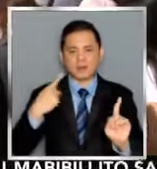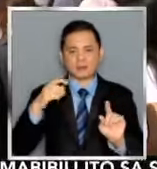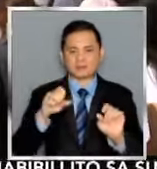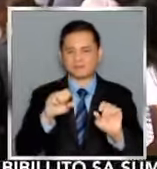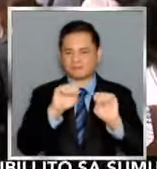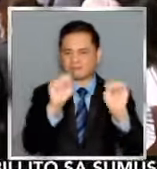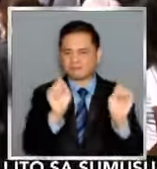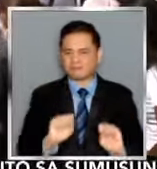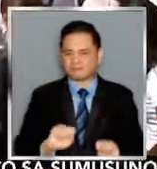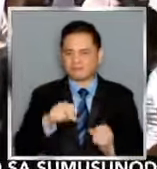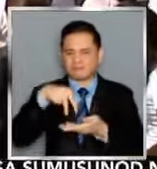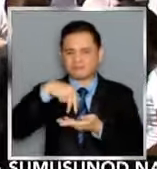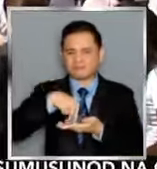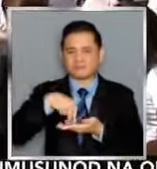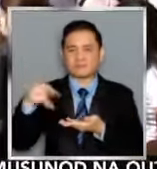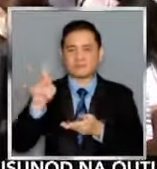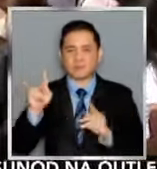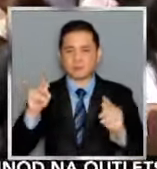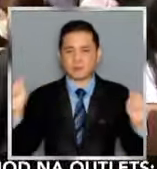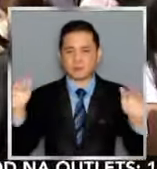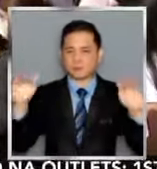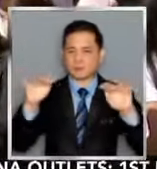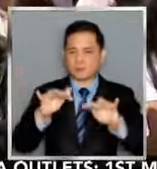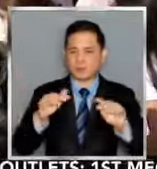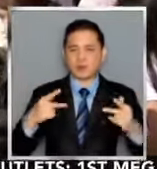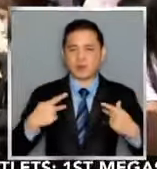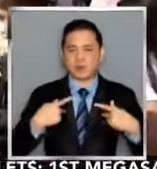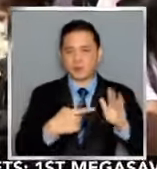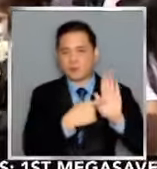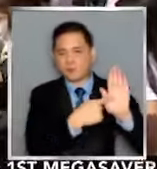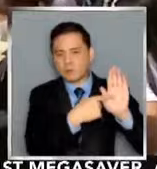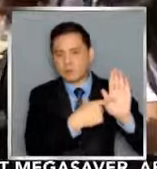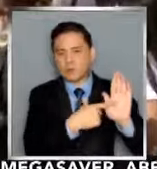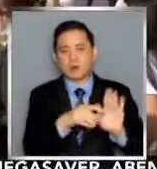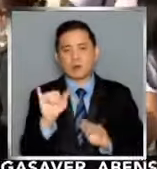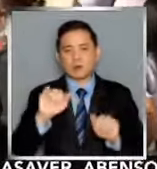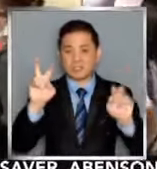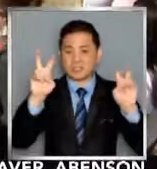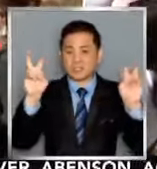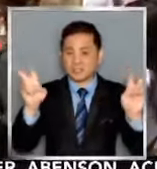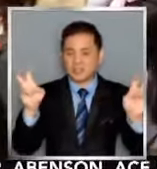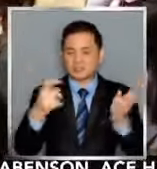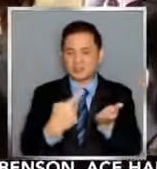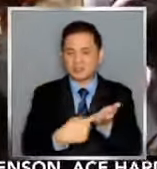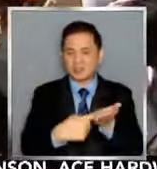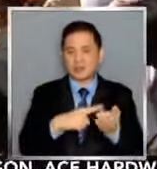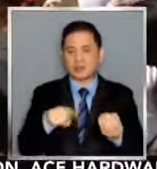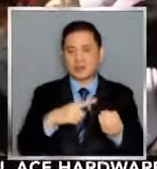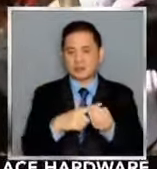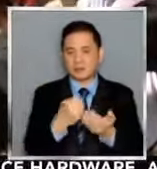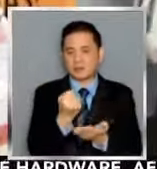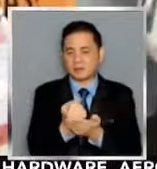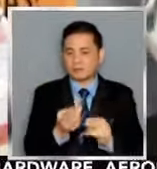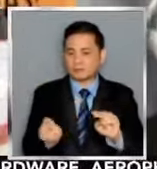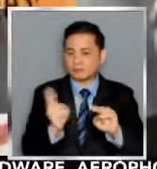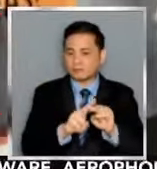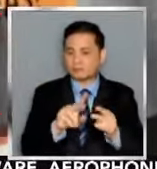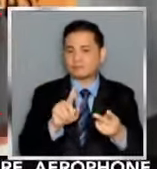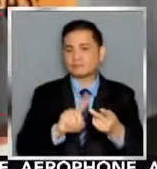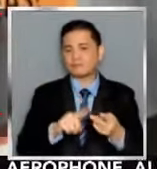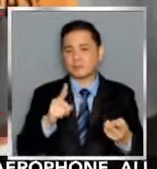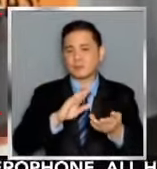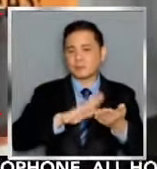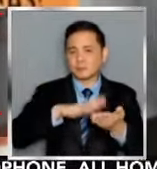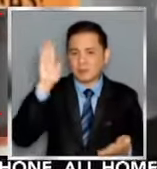iba't ibang grupo para ipaglaban ang dagdag na trabaho, mas mababang presyo ng mga bilihin at karapatang pantao.